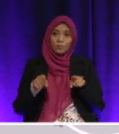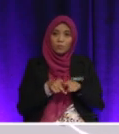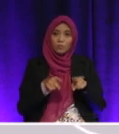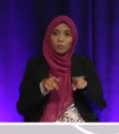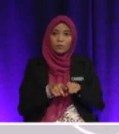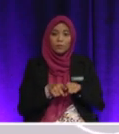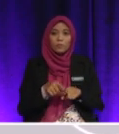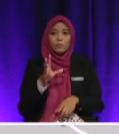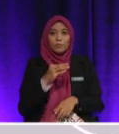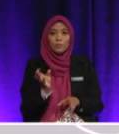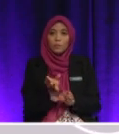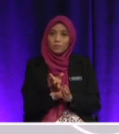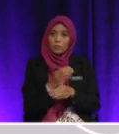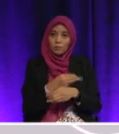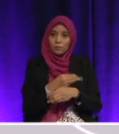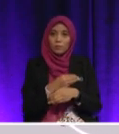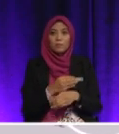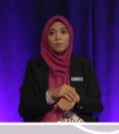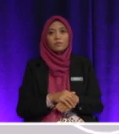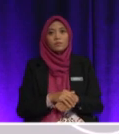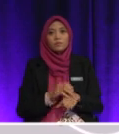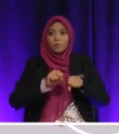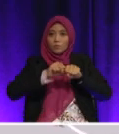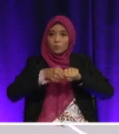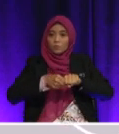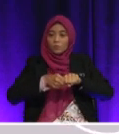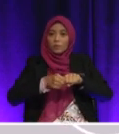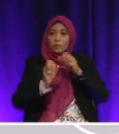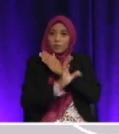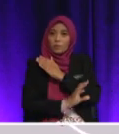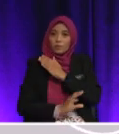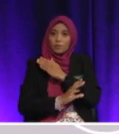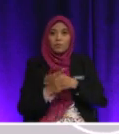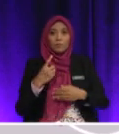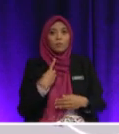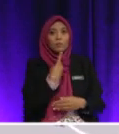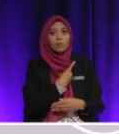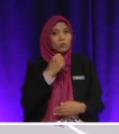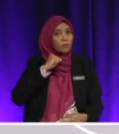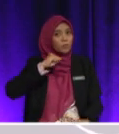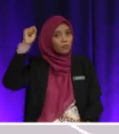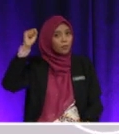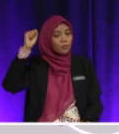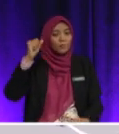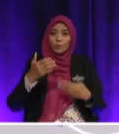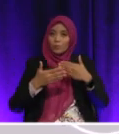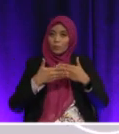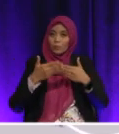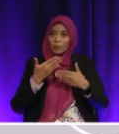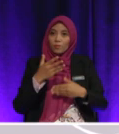cinta bersama ei supaya negara kita dapat Medika tidak mudah dan aman